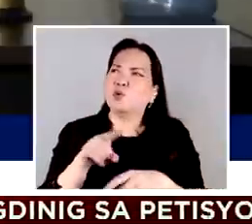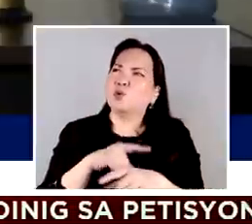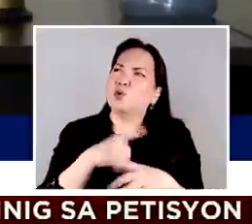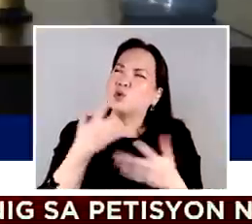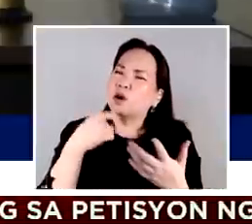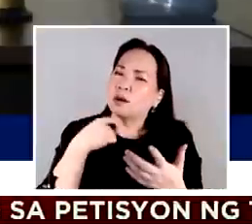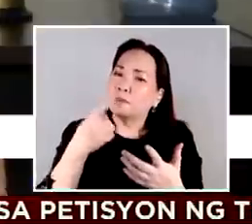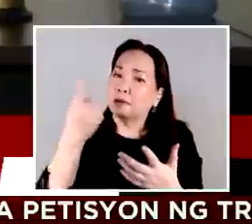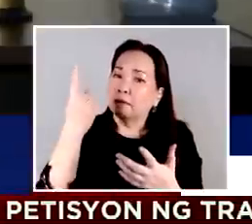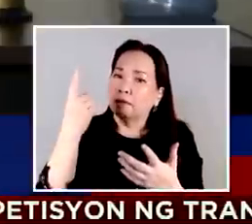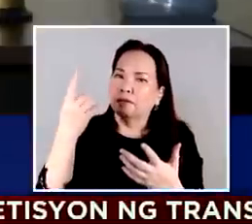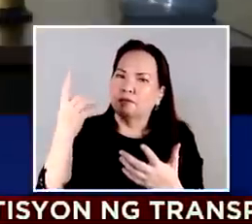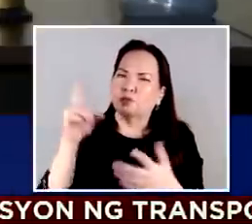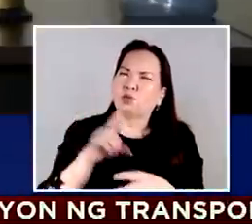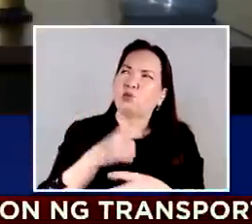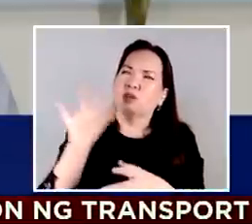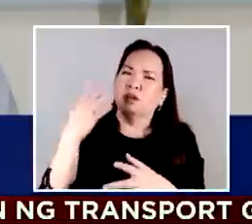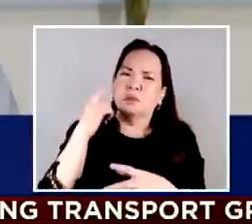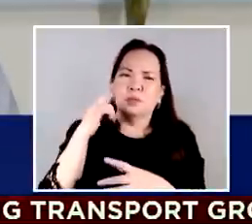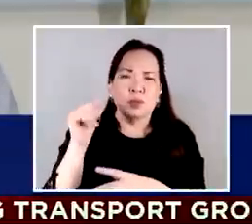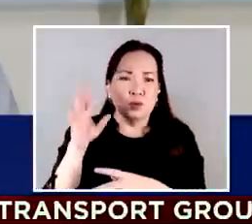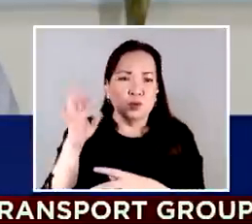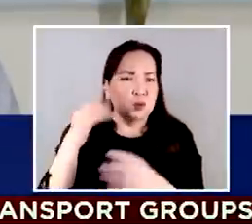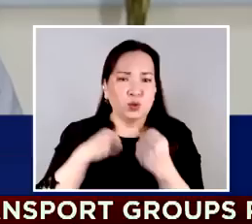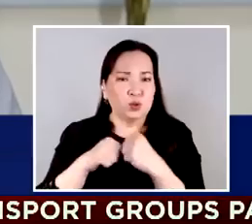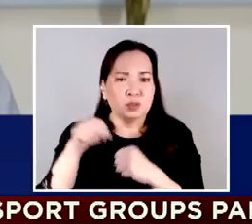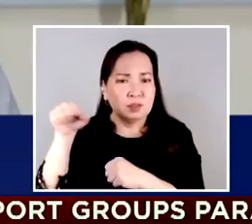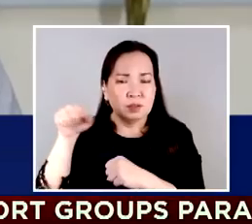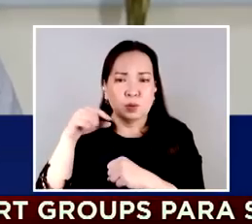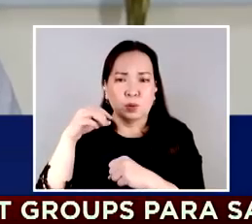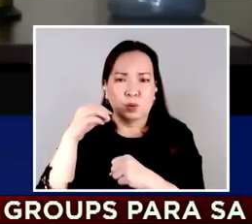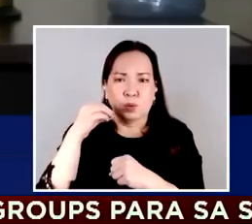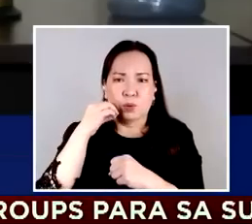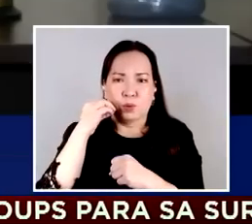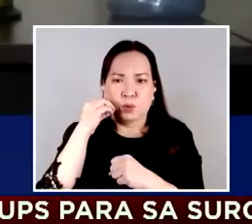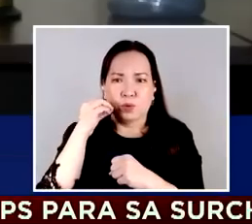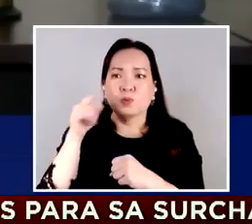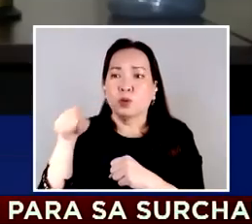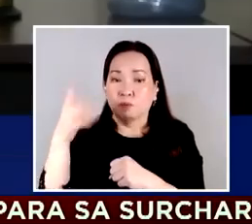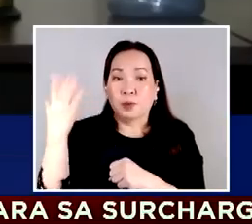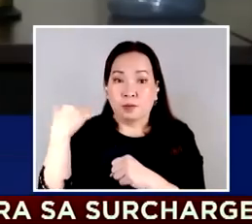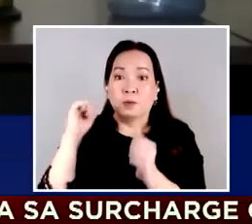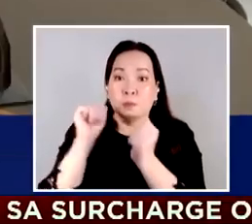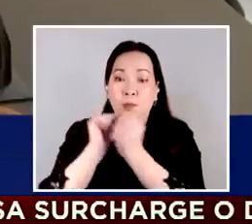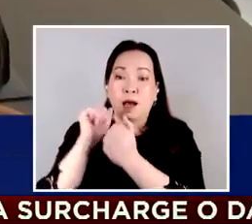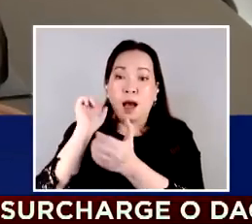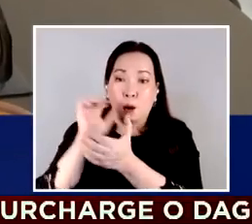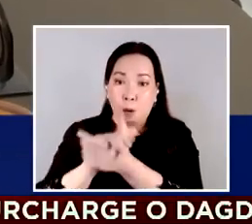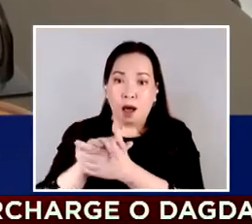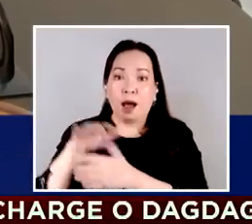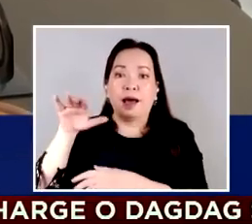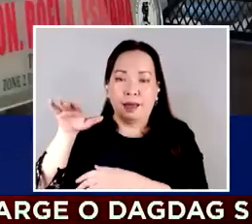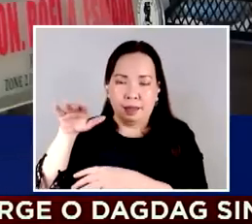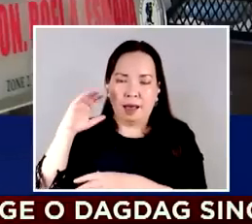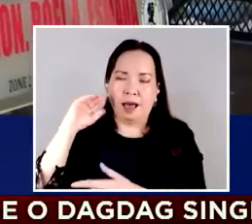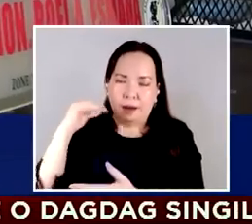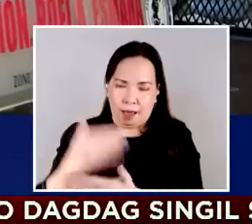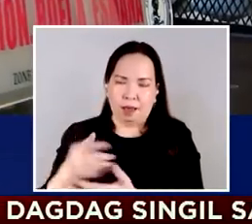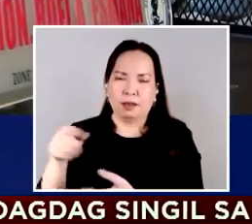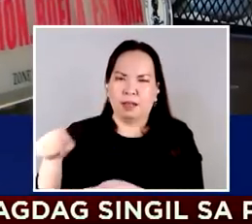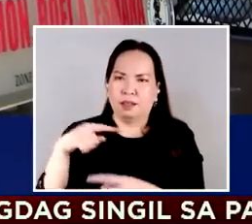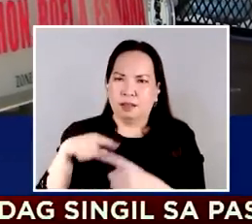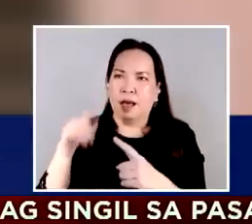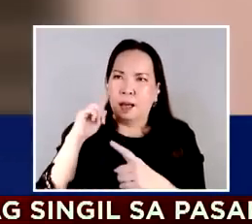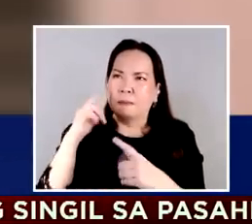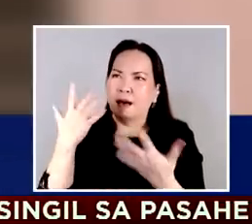mga nasa 15 years. Kasama ni asawa niya dyan tsaka anak. Ang alam ko dyan sila. At sabi pa ni Kapitan,